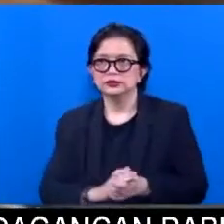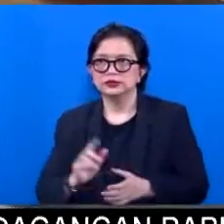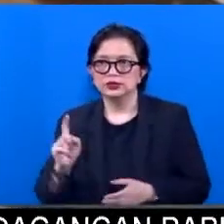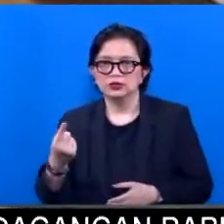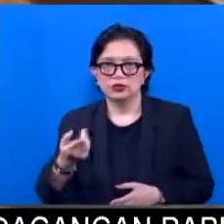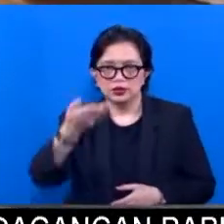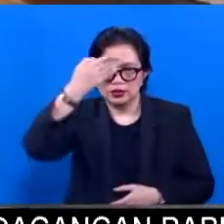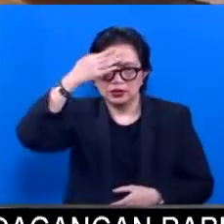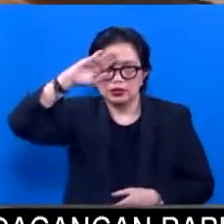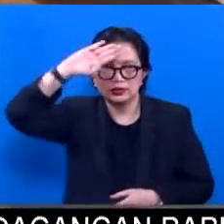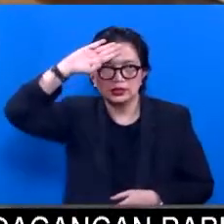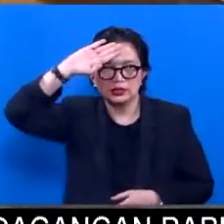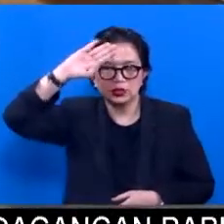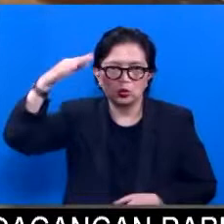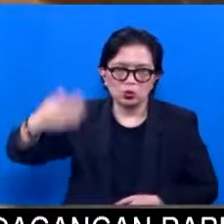panas dan disuntik.